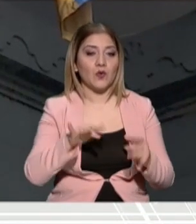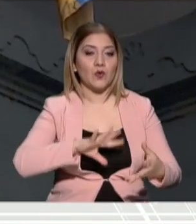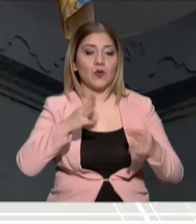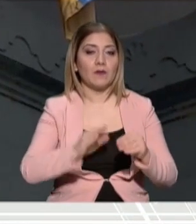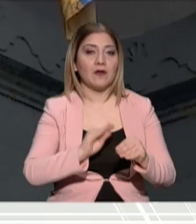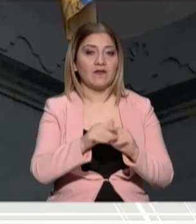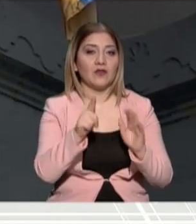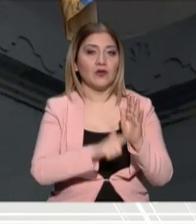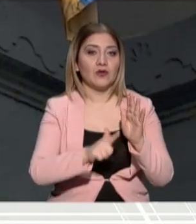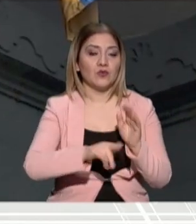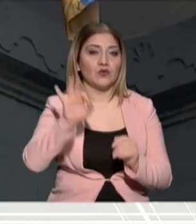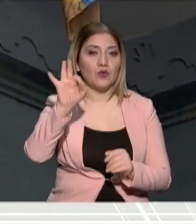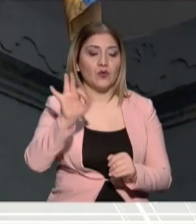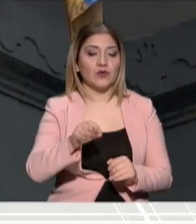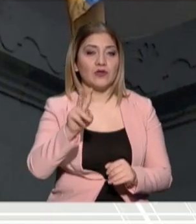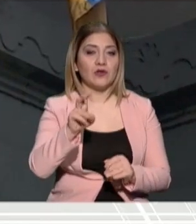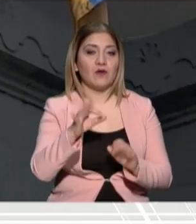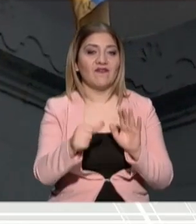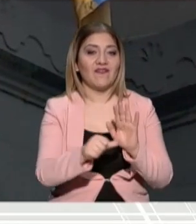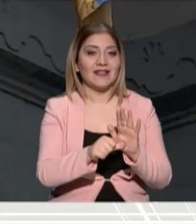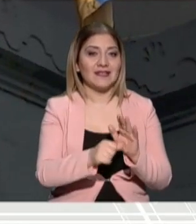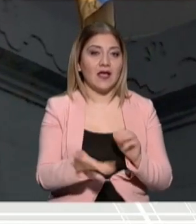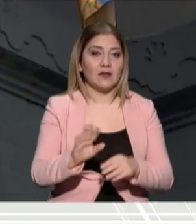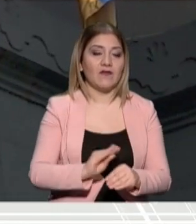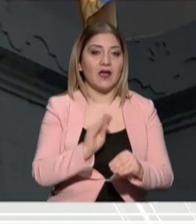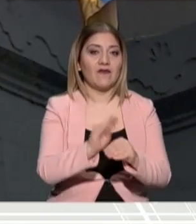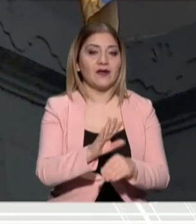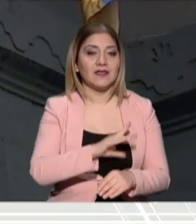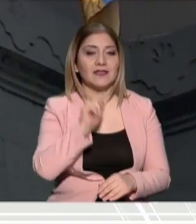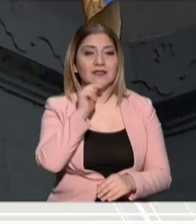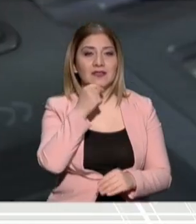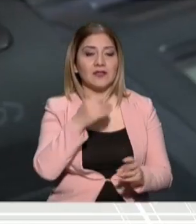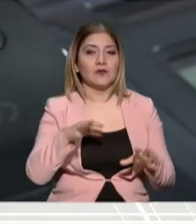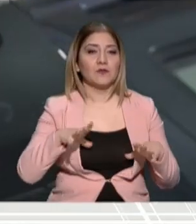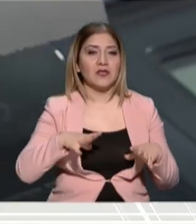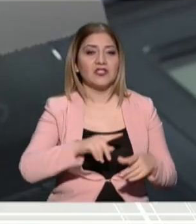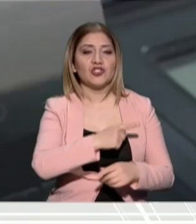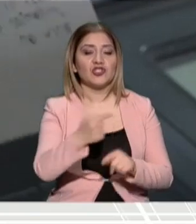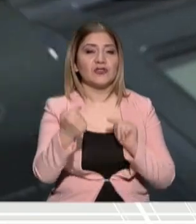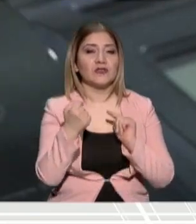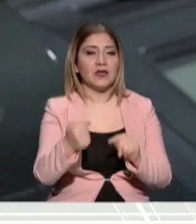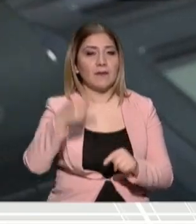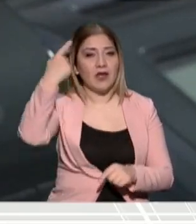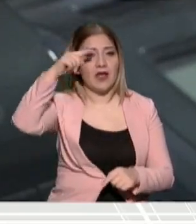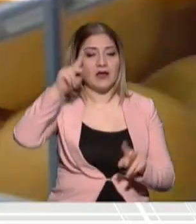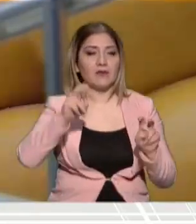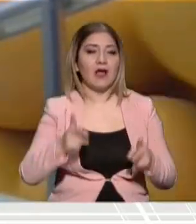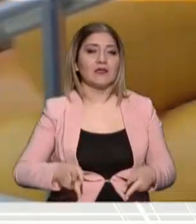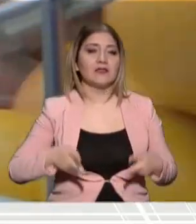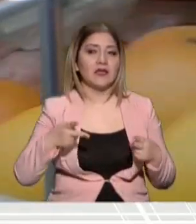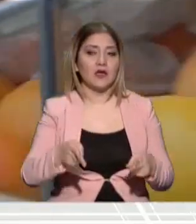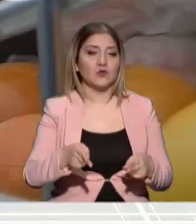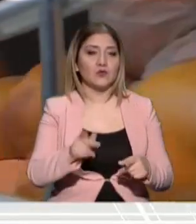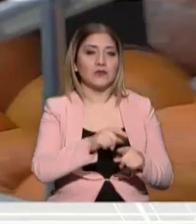աճել է մոտ 70%-ով։ 206 դեպքով հայտնաբերվել են տնտեսական գործունեության դեմ ուղղված հարկային բնույթի